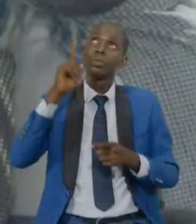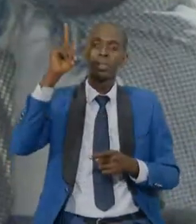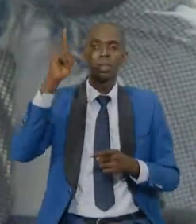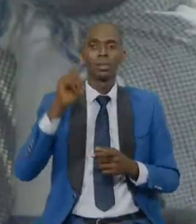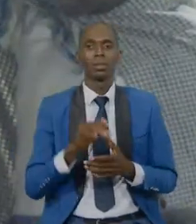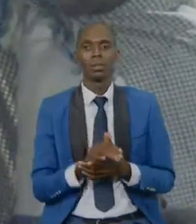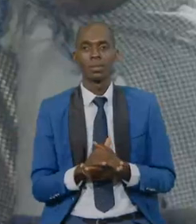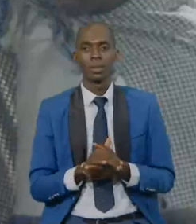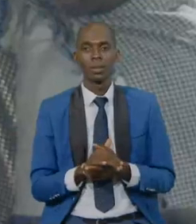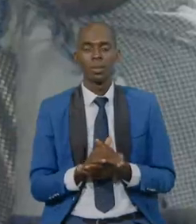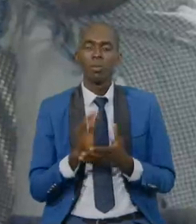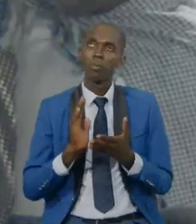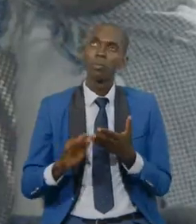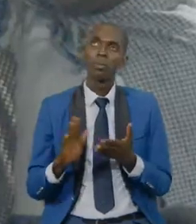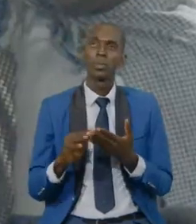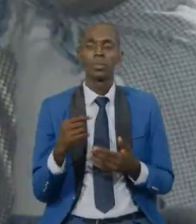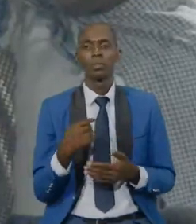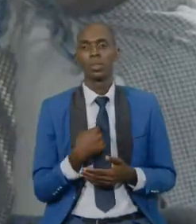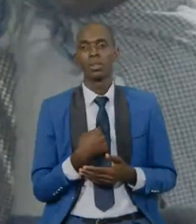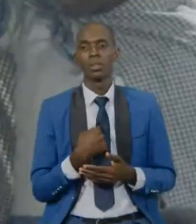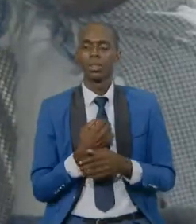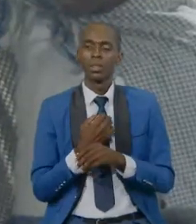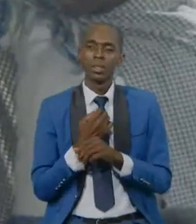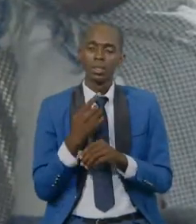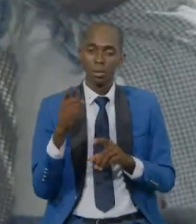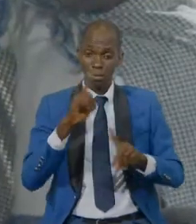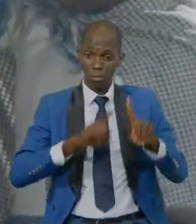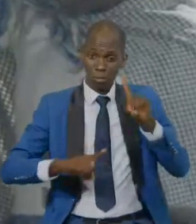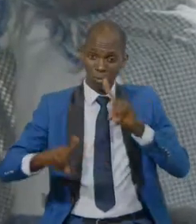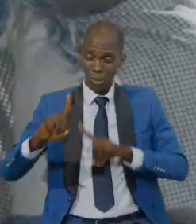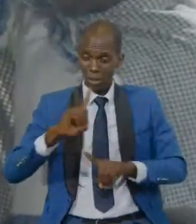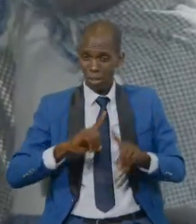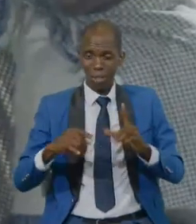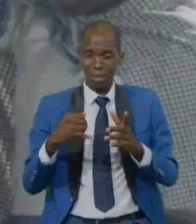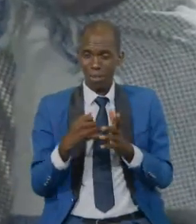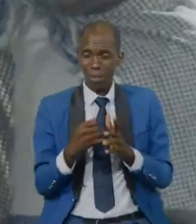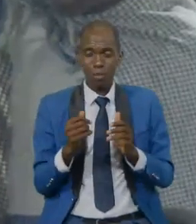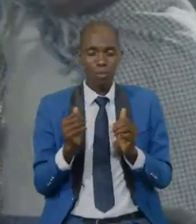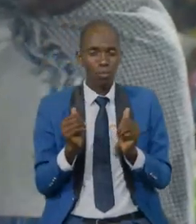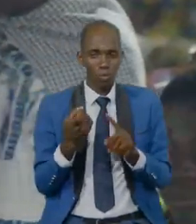toi. Pardonne-moi, Seigneur. Dis cela